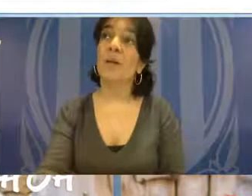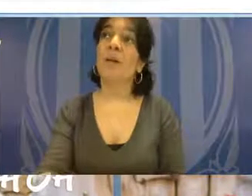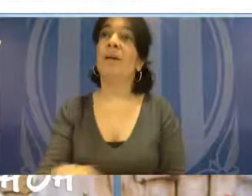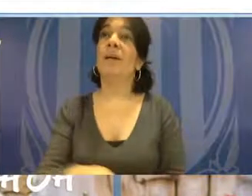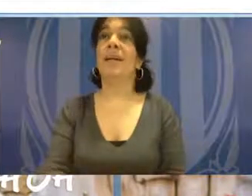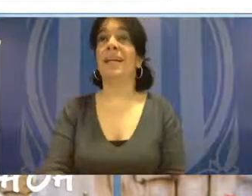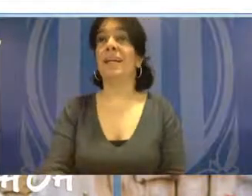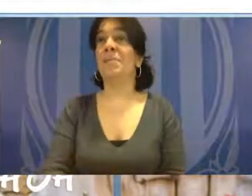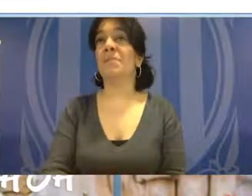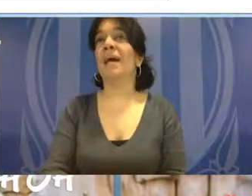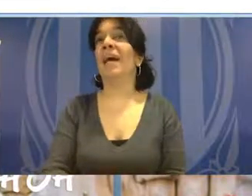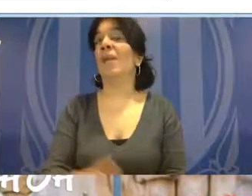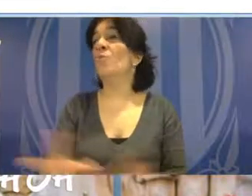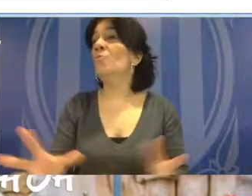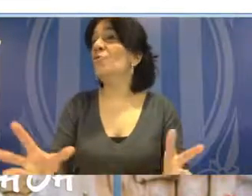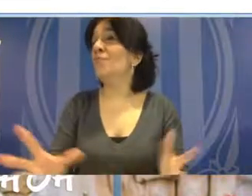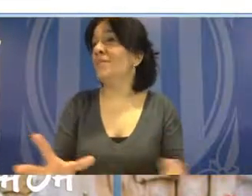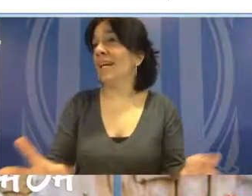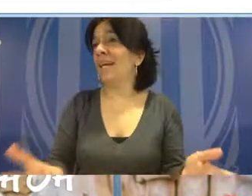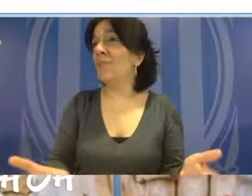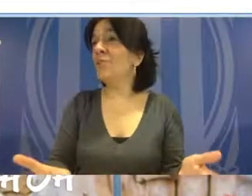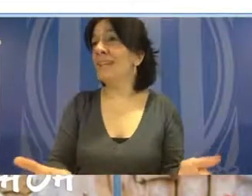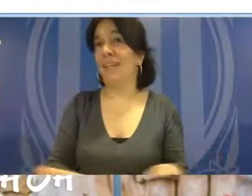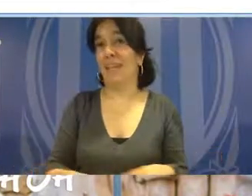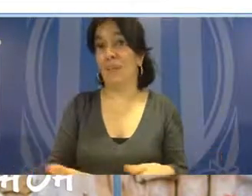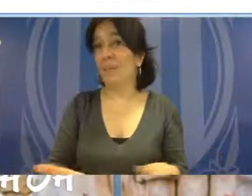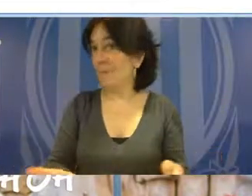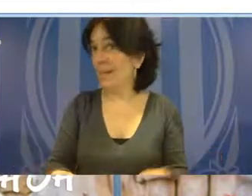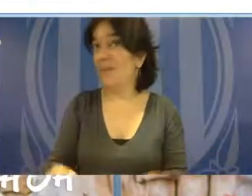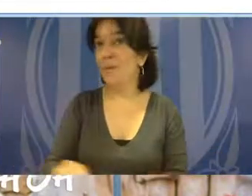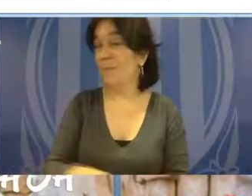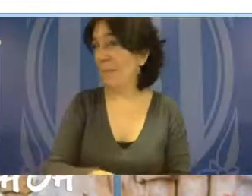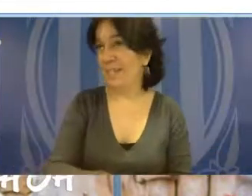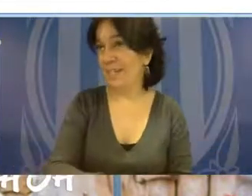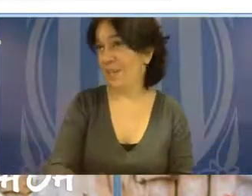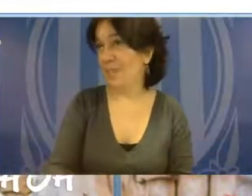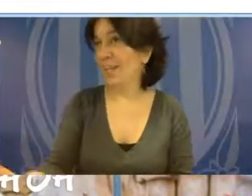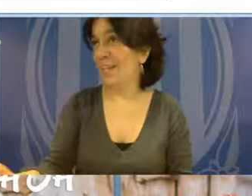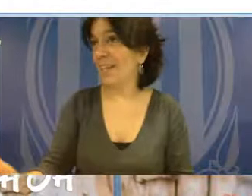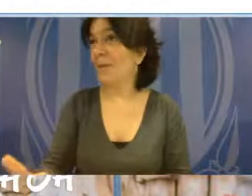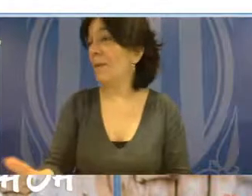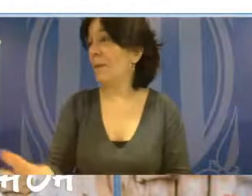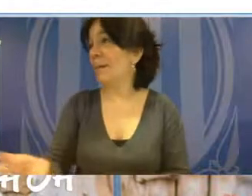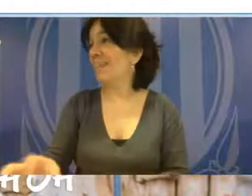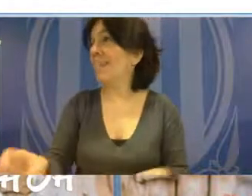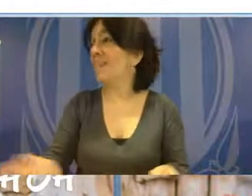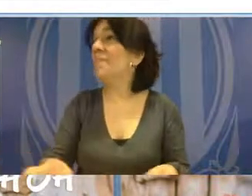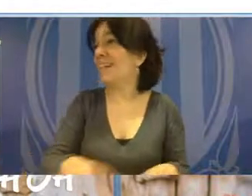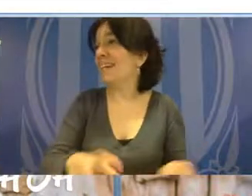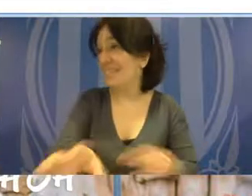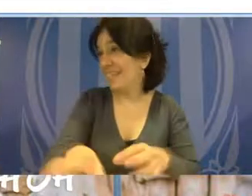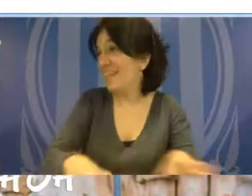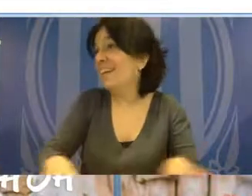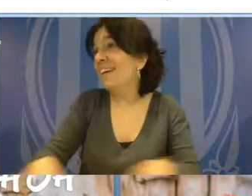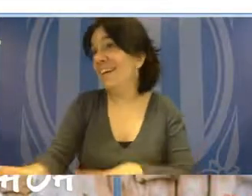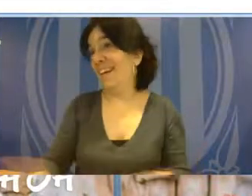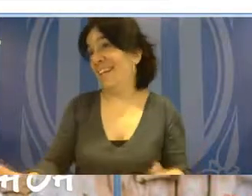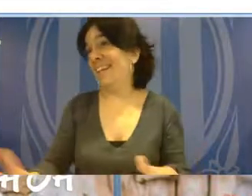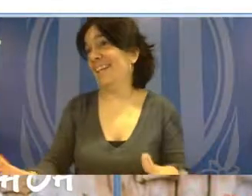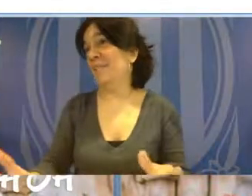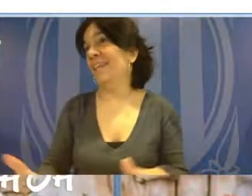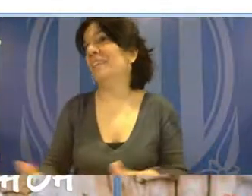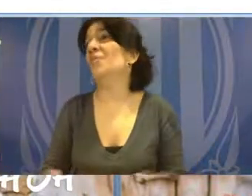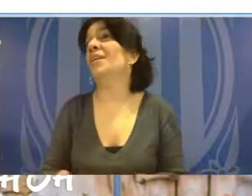Facebook que tenim alguns seguidors que de debò semblen com ambaixadors del territori, perquè a part estan especialitzats